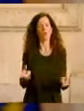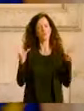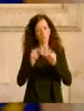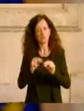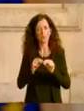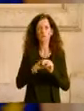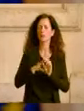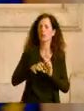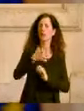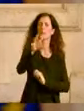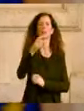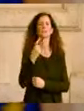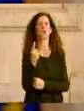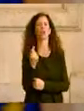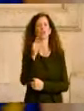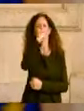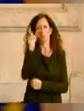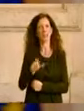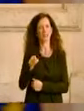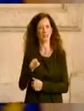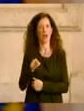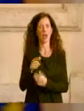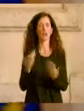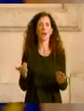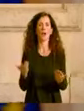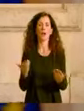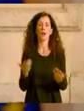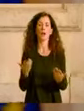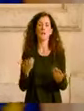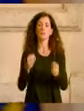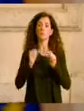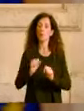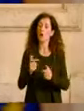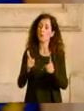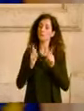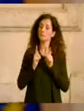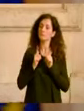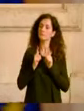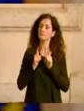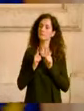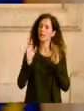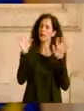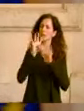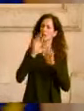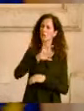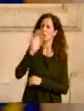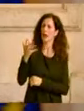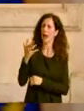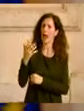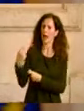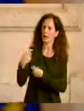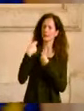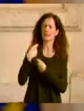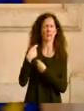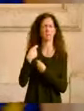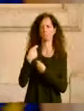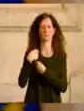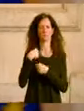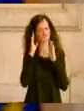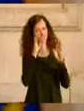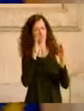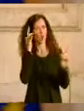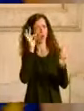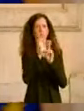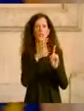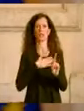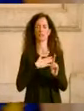regime del nostro Paese. Non possiamo consentirci, lasciarci distrarre. Sicuramente stanno arrivando